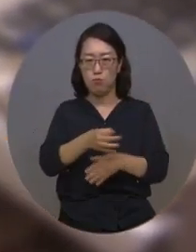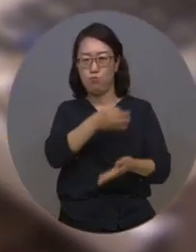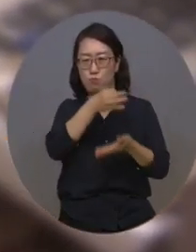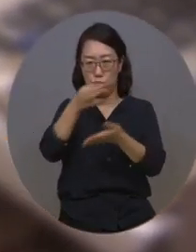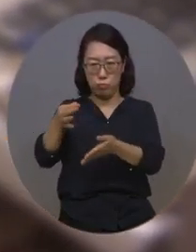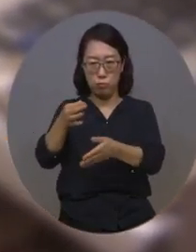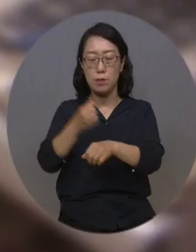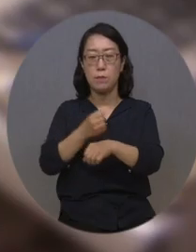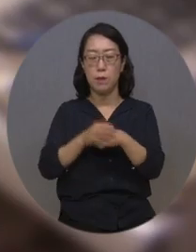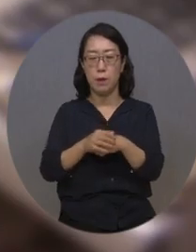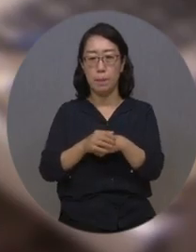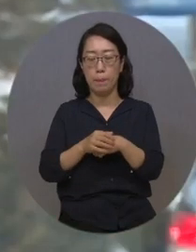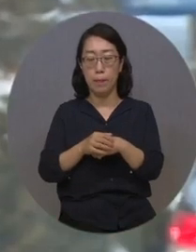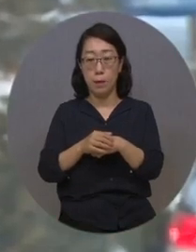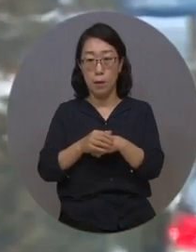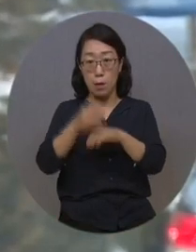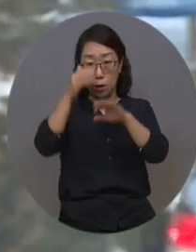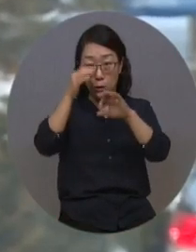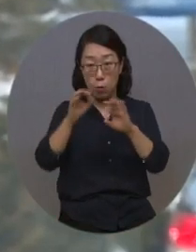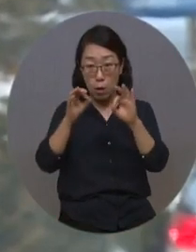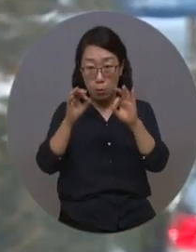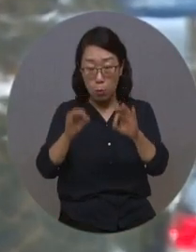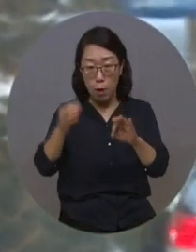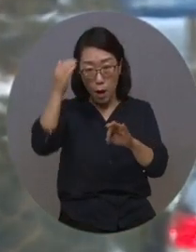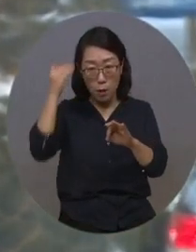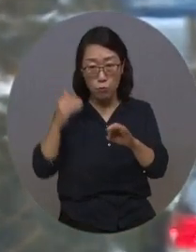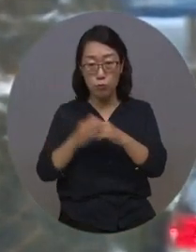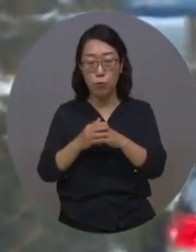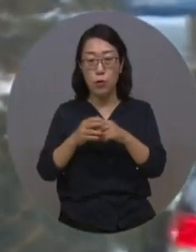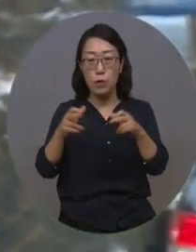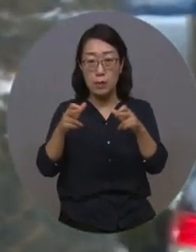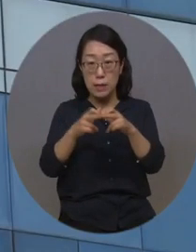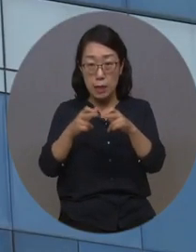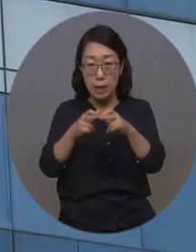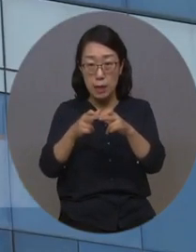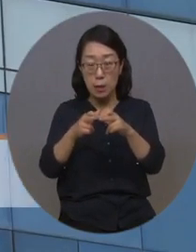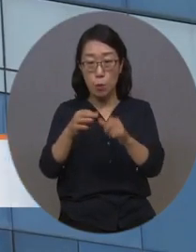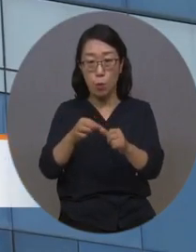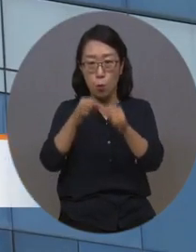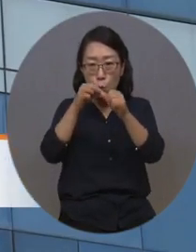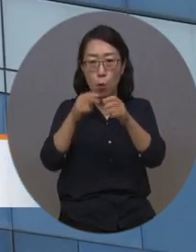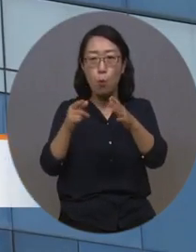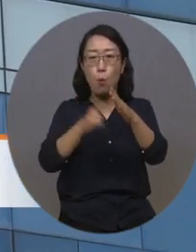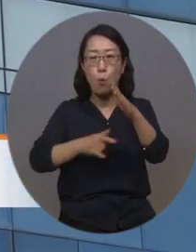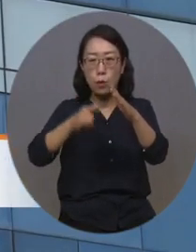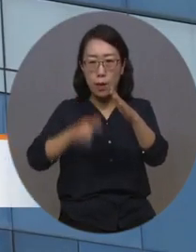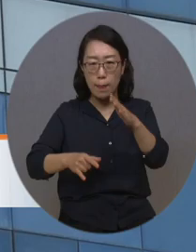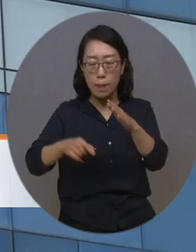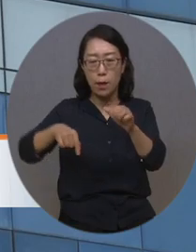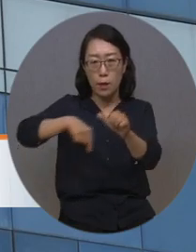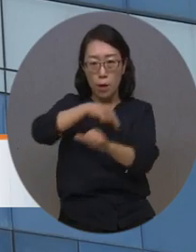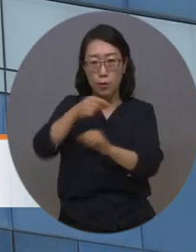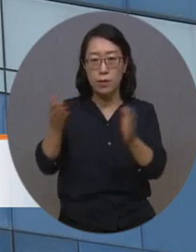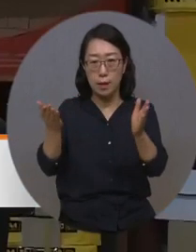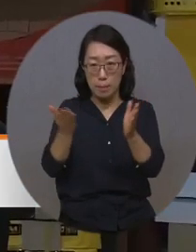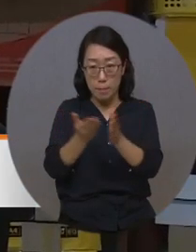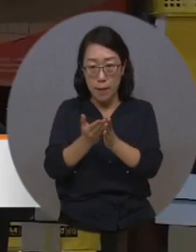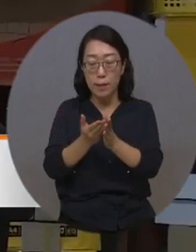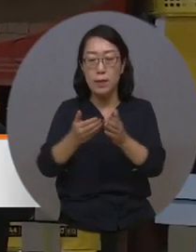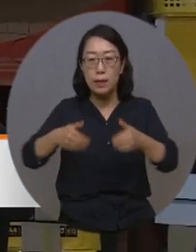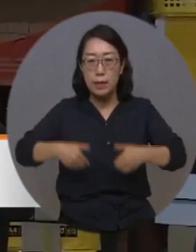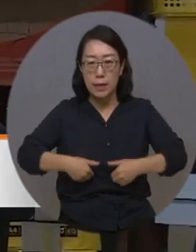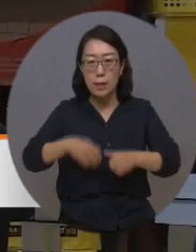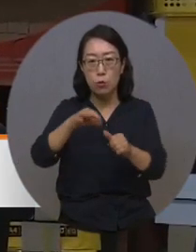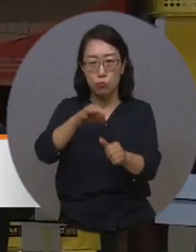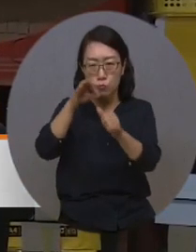이번 조사에 대해 이소영 의원은 한국장애인고용공단 등 주관기관 들에게 현장 상황에 맞는 장애인 업무 수요를 확대하도록